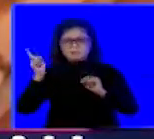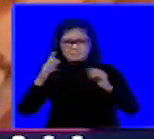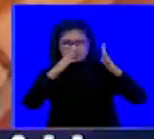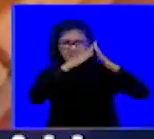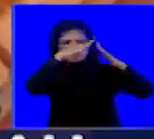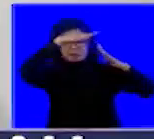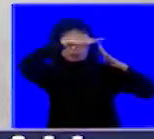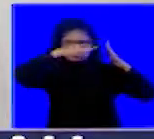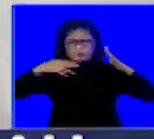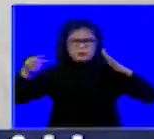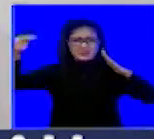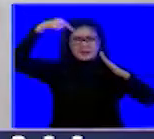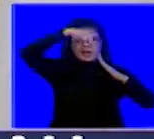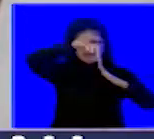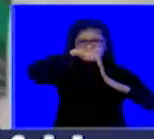papa